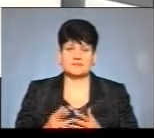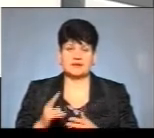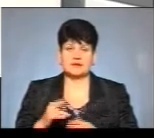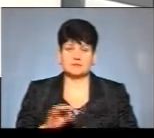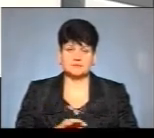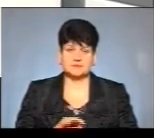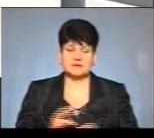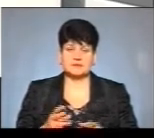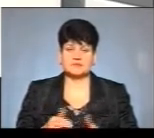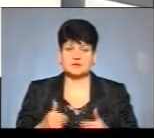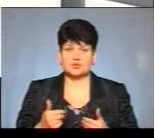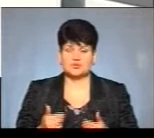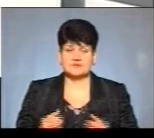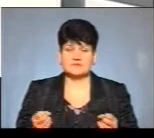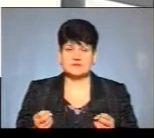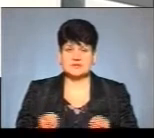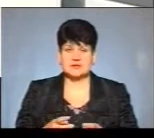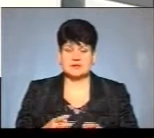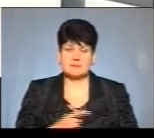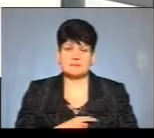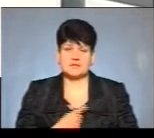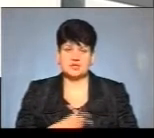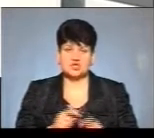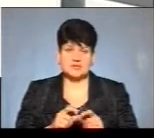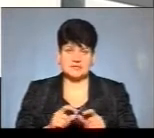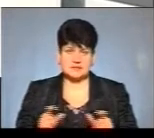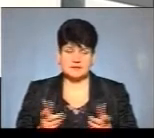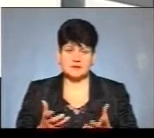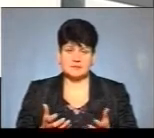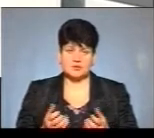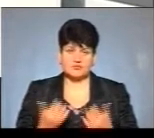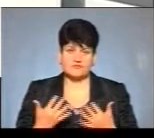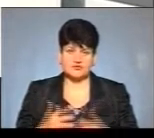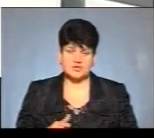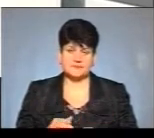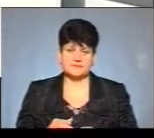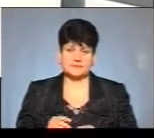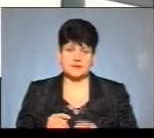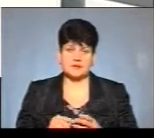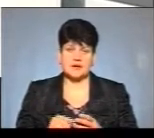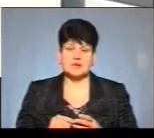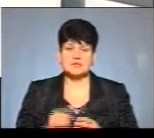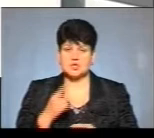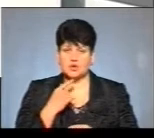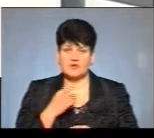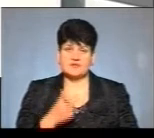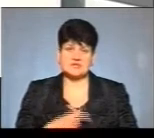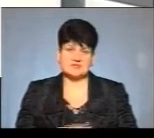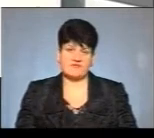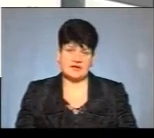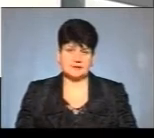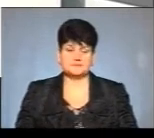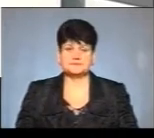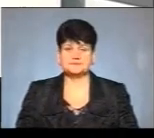потрібно звернутися в спеціалізований медичний заклад, де беруть вже аналіз крові з вени